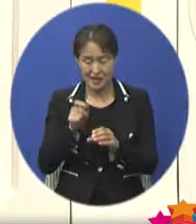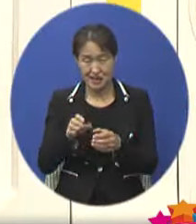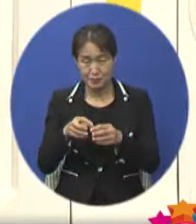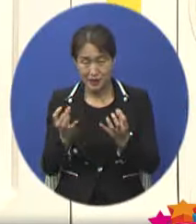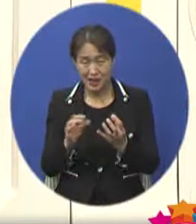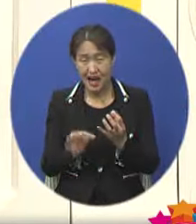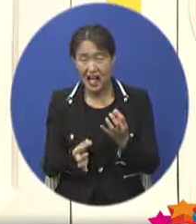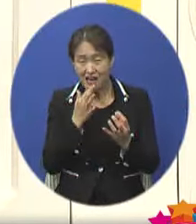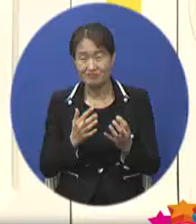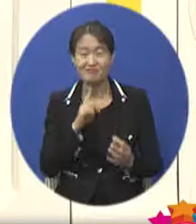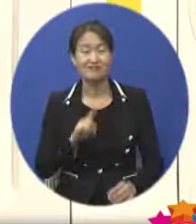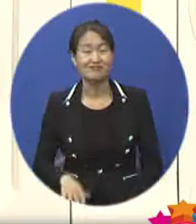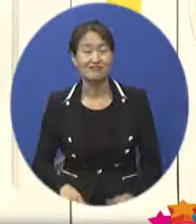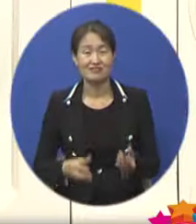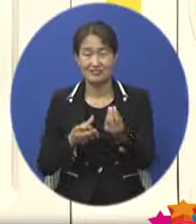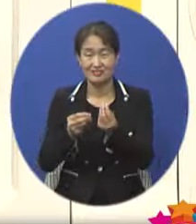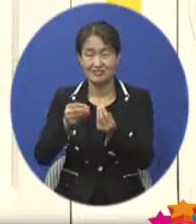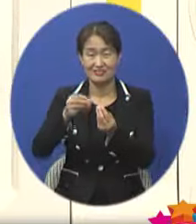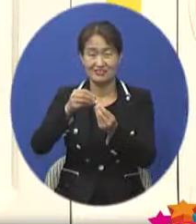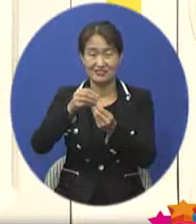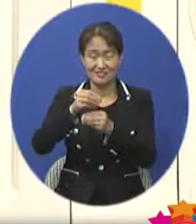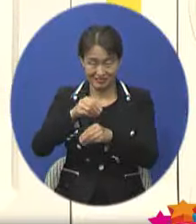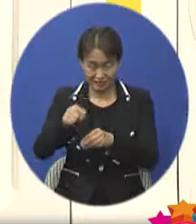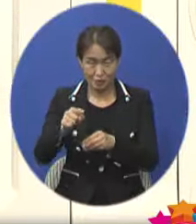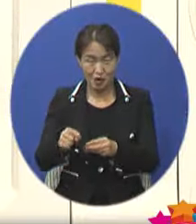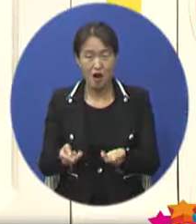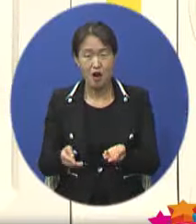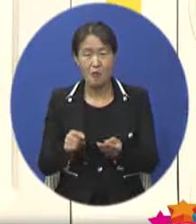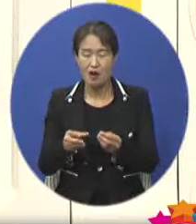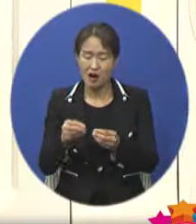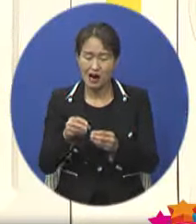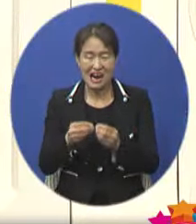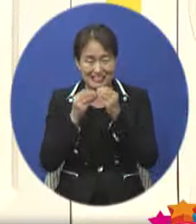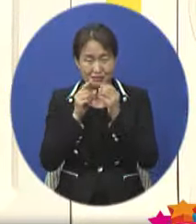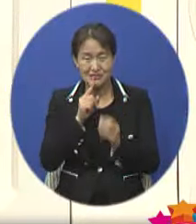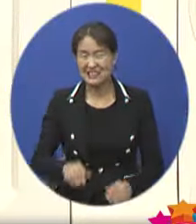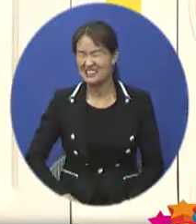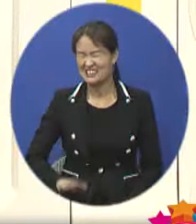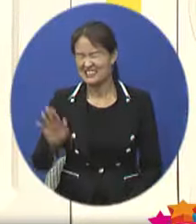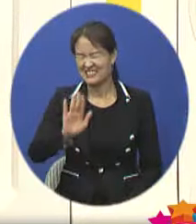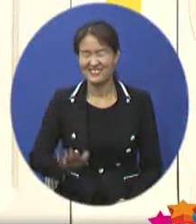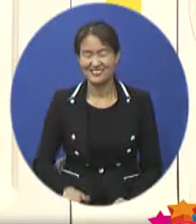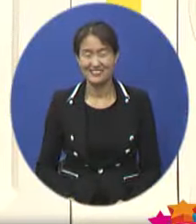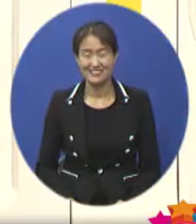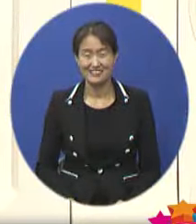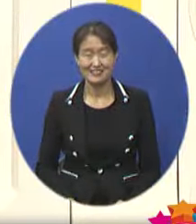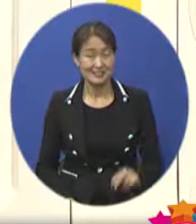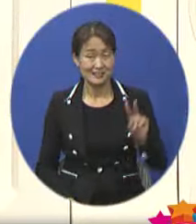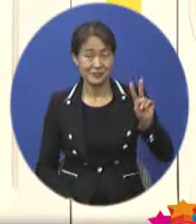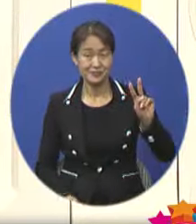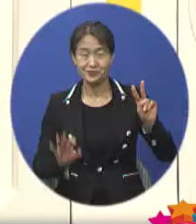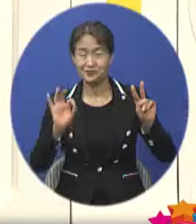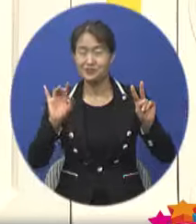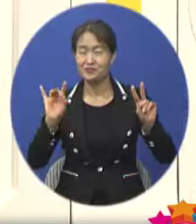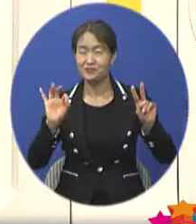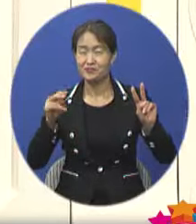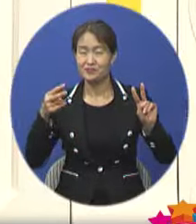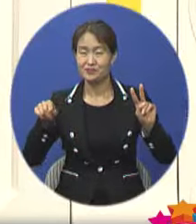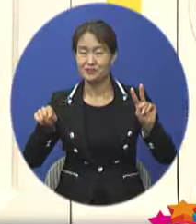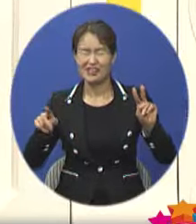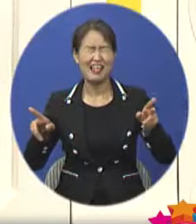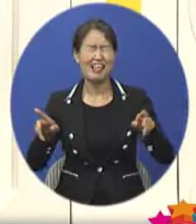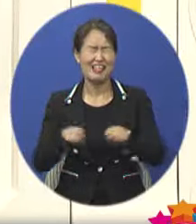유명한. 예. 만두는 분식집에 가야지 있는 만두 거고. 만두 속이 있잖아요. 예. 이거는 네. 앵두지 보나마. 네.